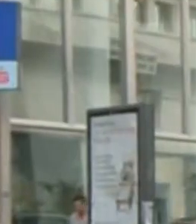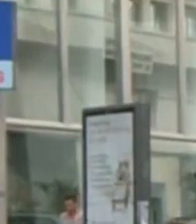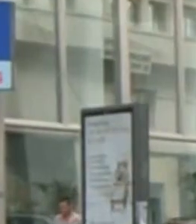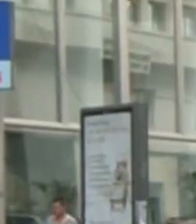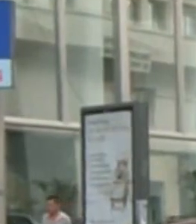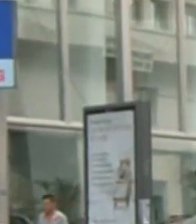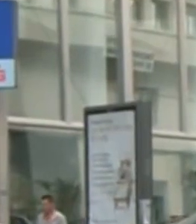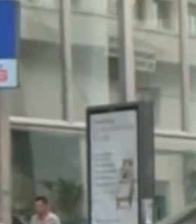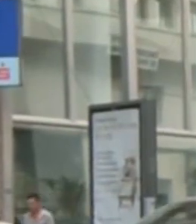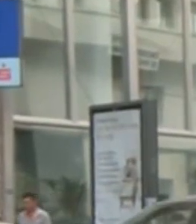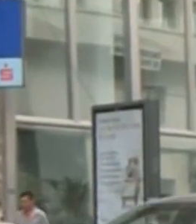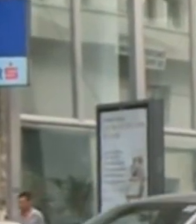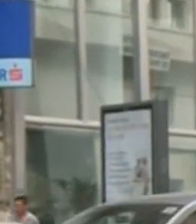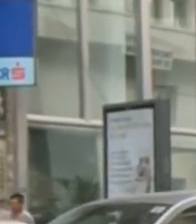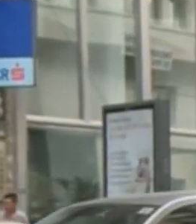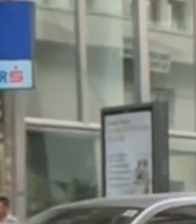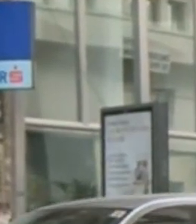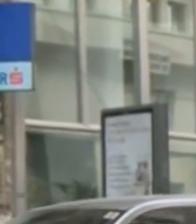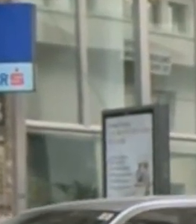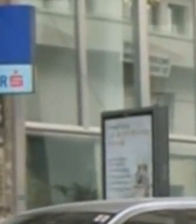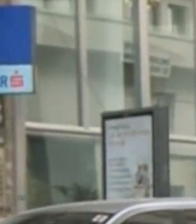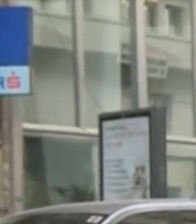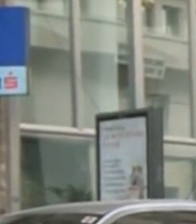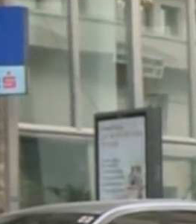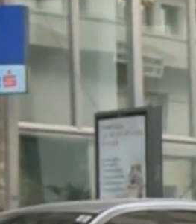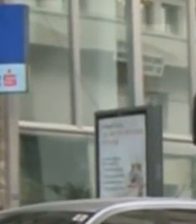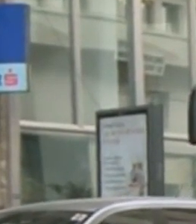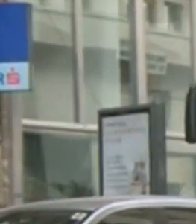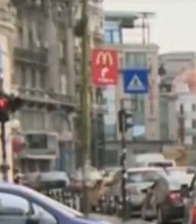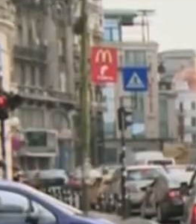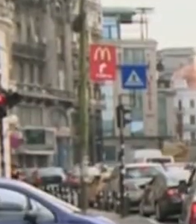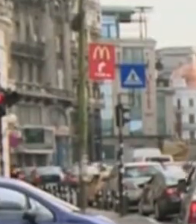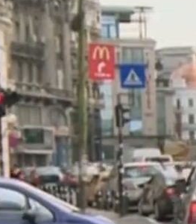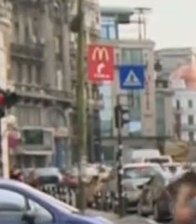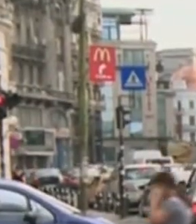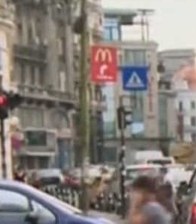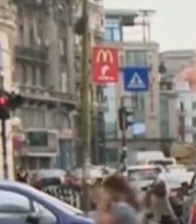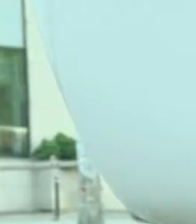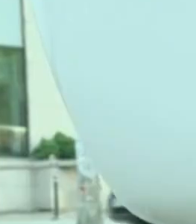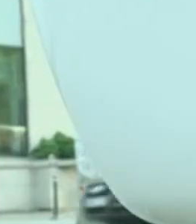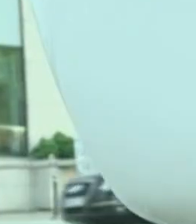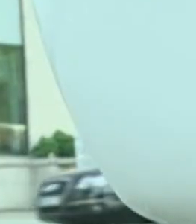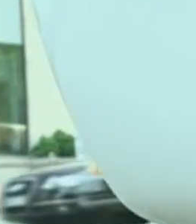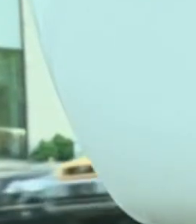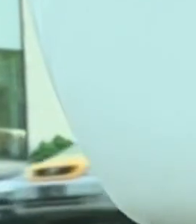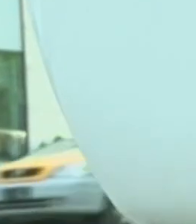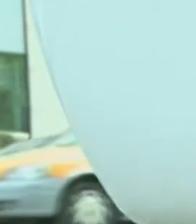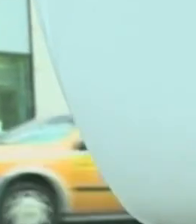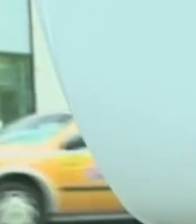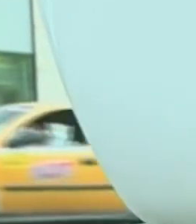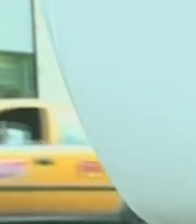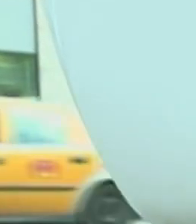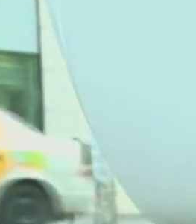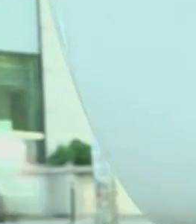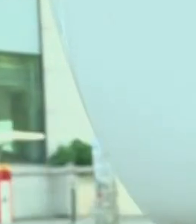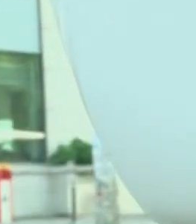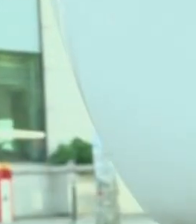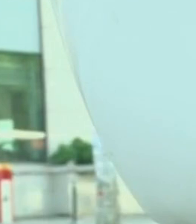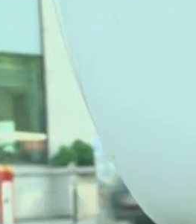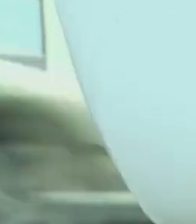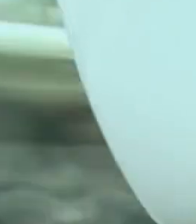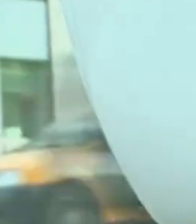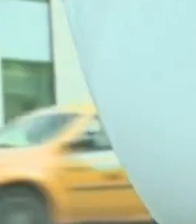spunem, semnificativă. Dar mai ales aceste incendii, ele ne afectează major. Se vede clar un număr de îmbolnăviri